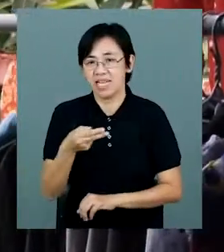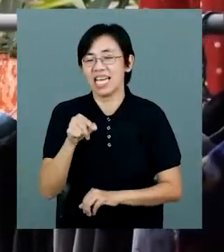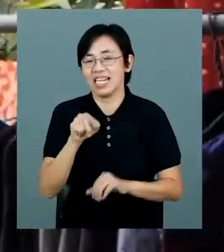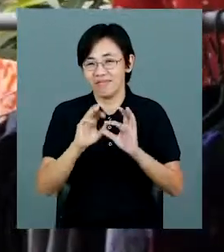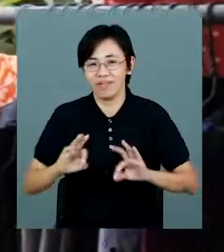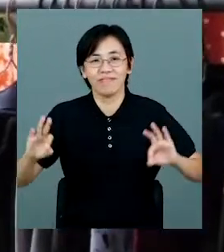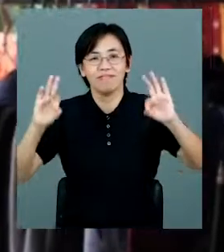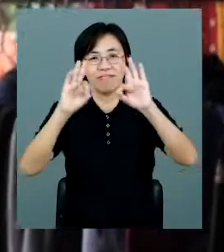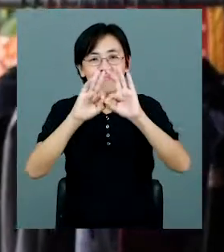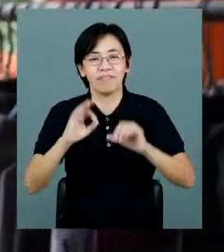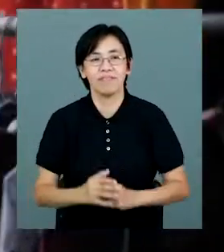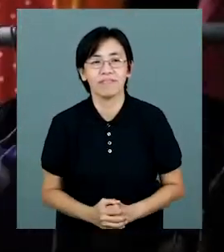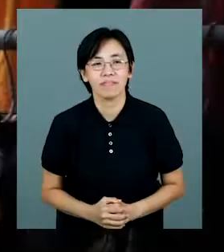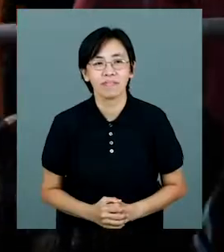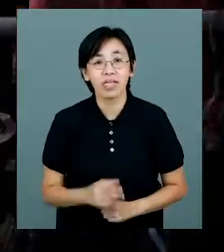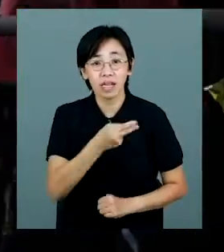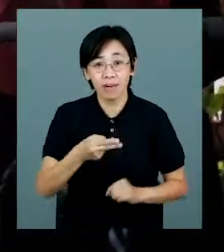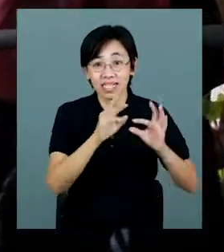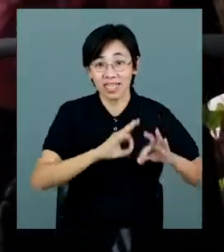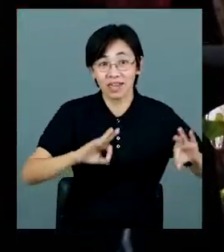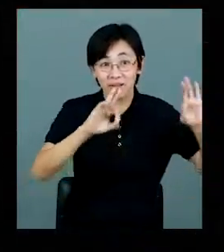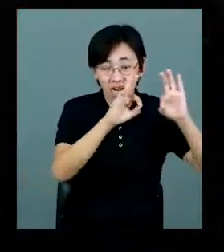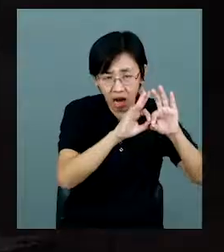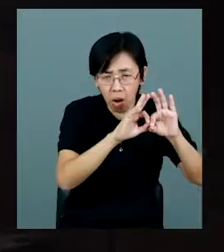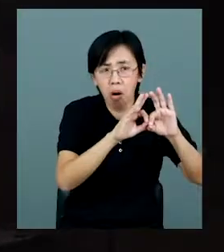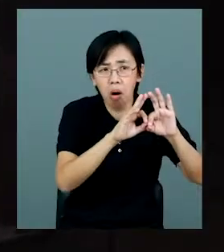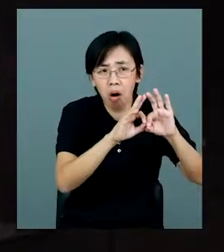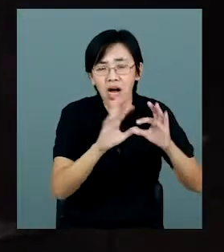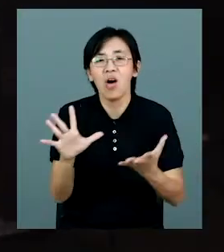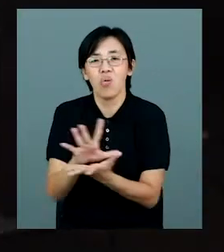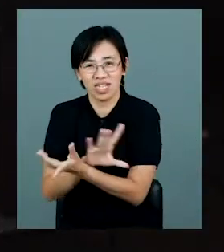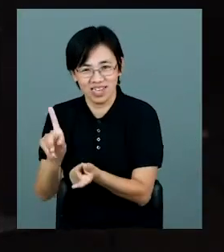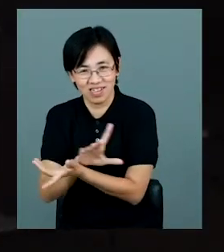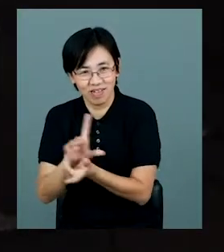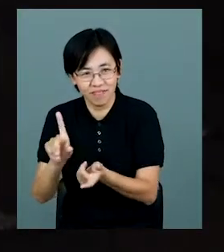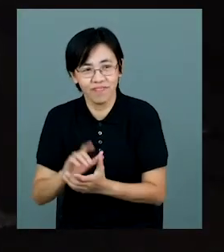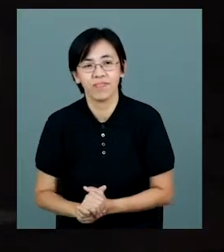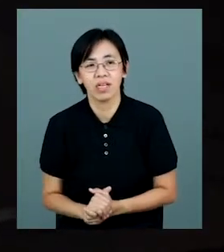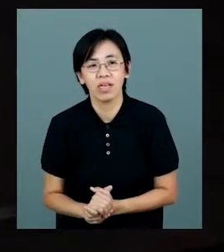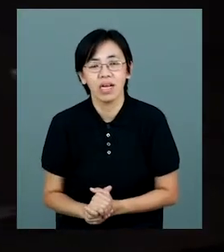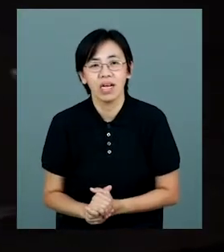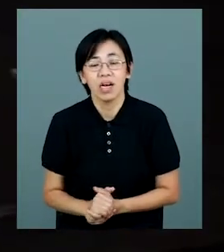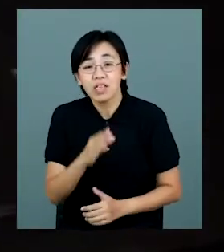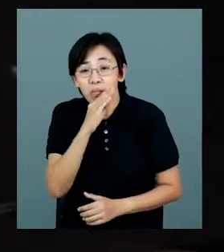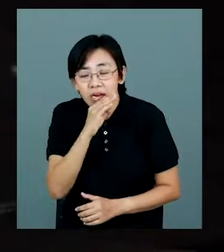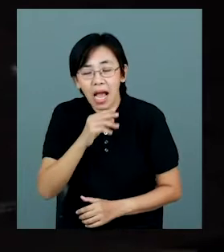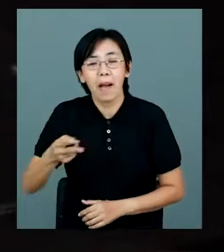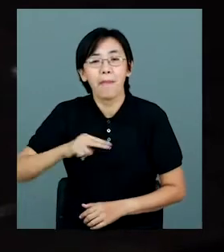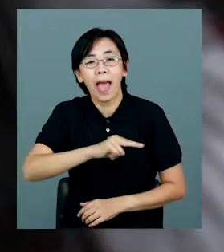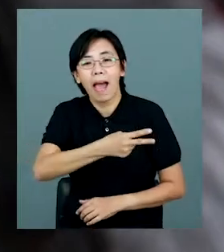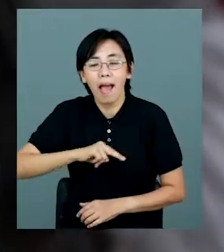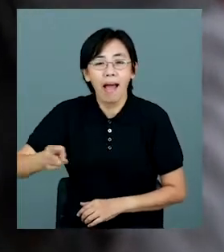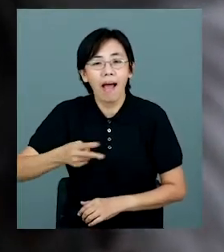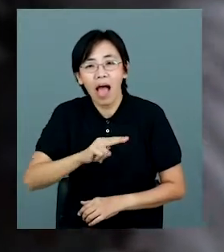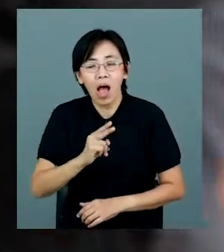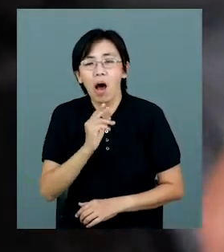ความสำคัญมากแต่นอกจากภาษาแล้วค่ะความจริงมันจะมีเรื่องของวัฒนธรรมอีกการแปลภาษาแบบตรงๆตัวค่ะโ